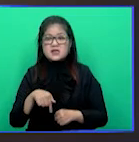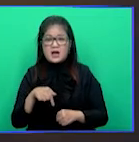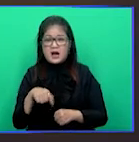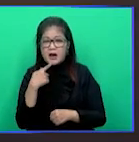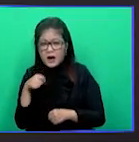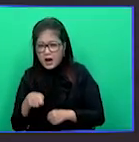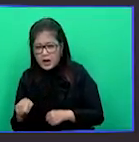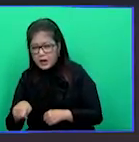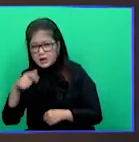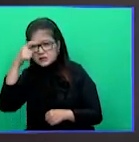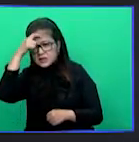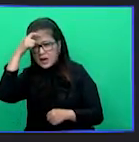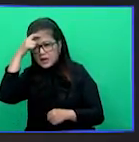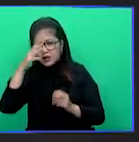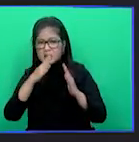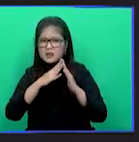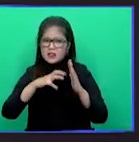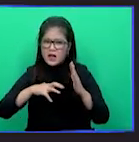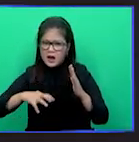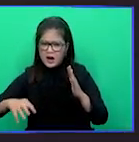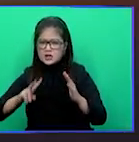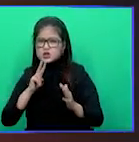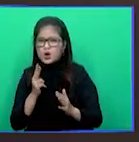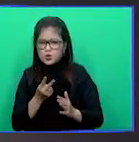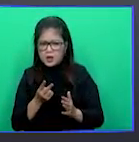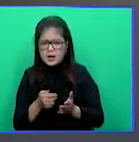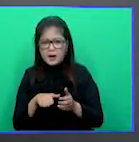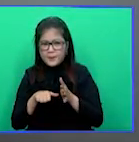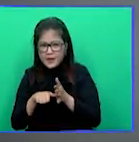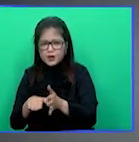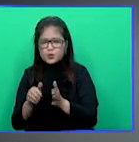kerabat dan tetangga. Dari Serang, Banten, Maesa Apriandi, iNews melaporkan.